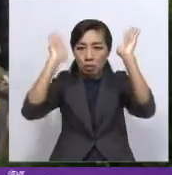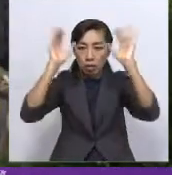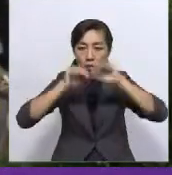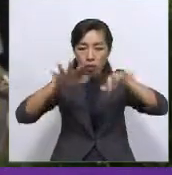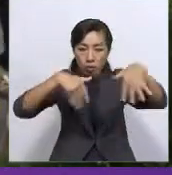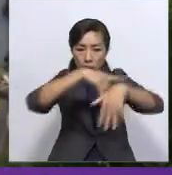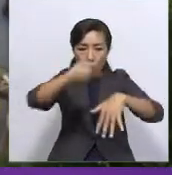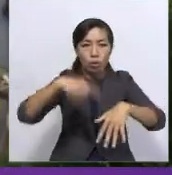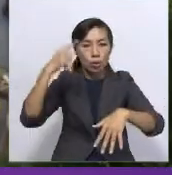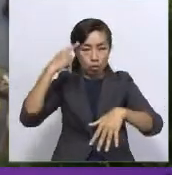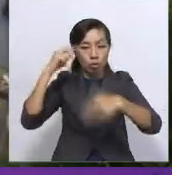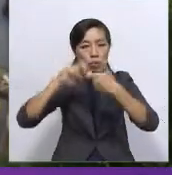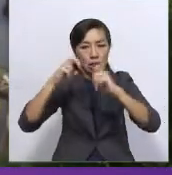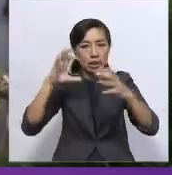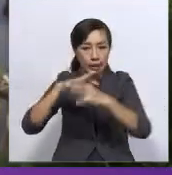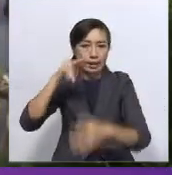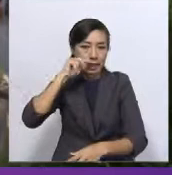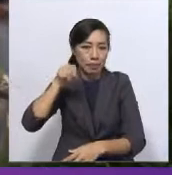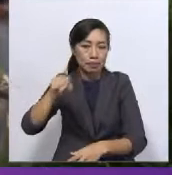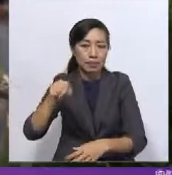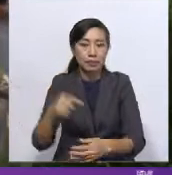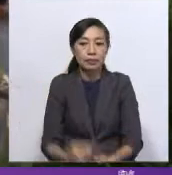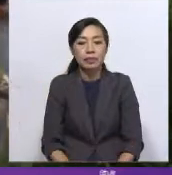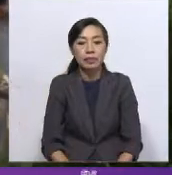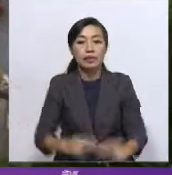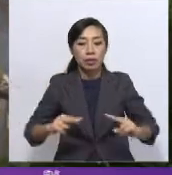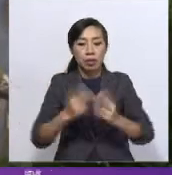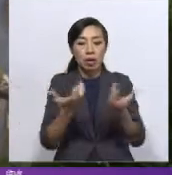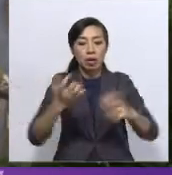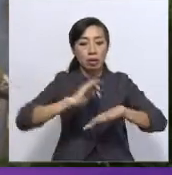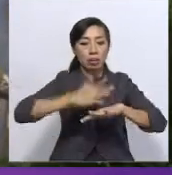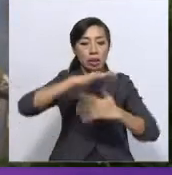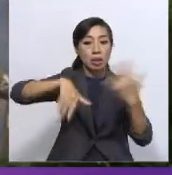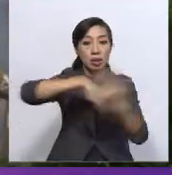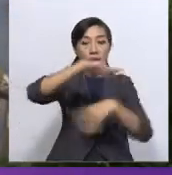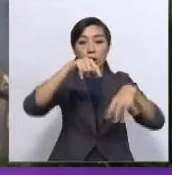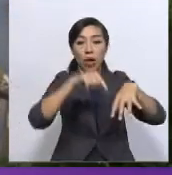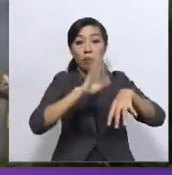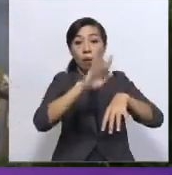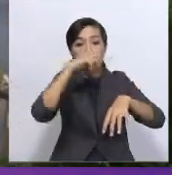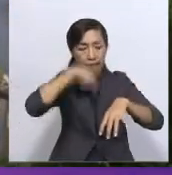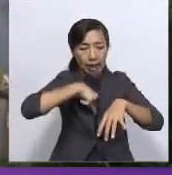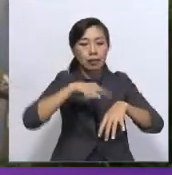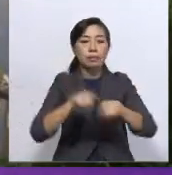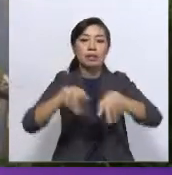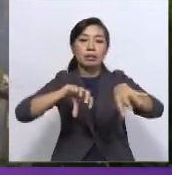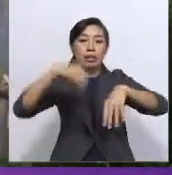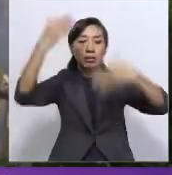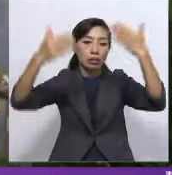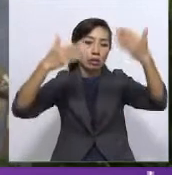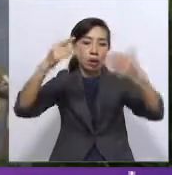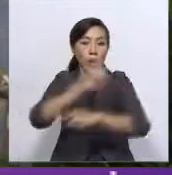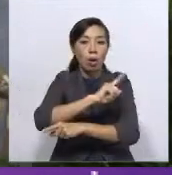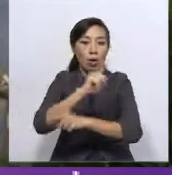มโลกตระหนักถึงปัญหาดังกล่าวที่เกิดขึ้นด้านของกระทรวงทรัพยากรธรรมชาติและสิ่งแวดล้อมของไทยครับจึงได้มีการจัดงาน